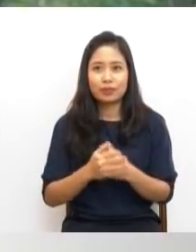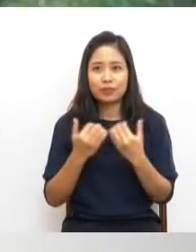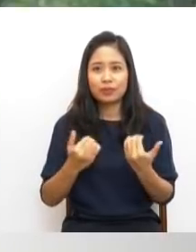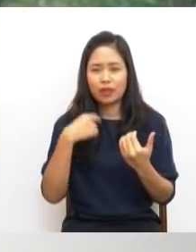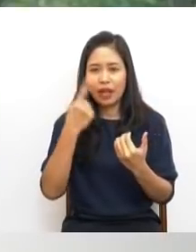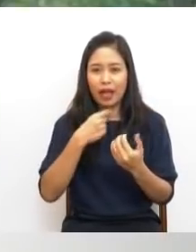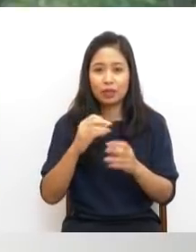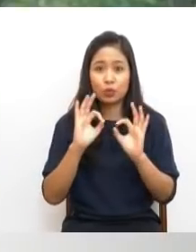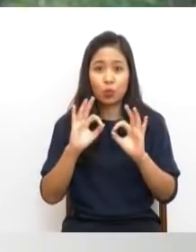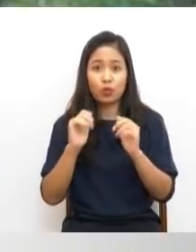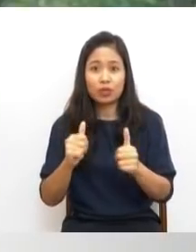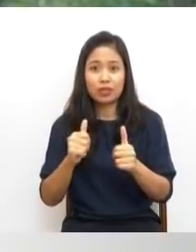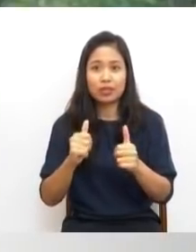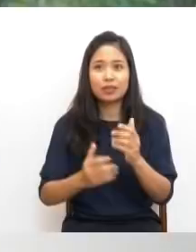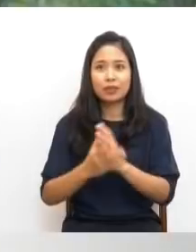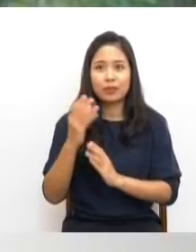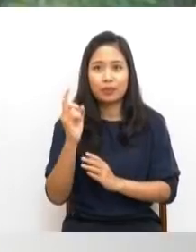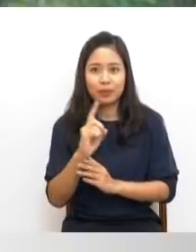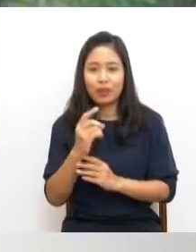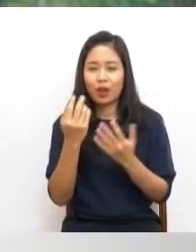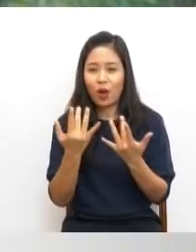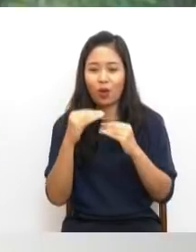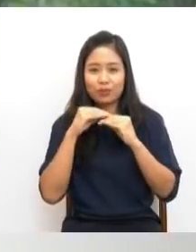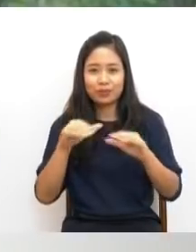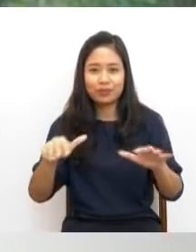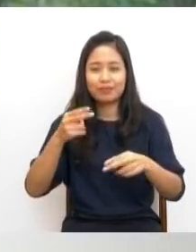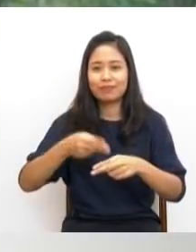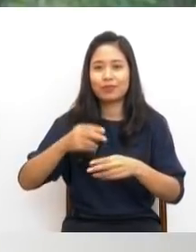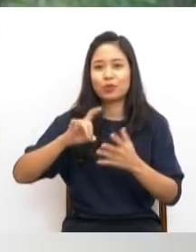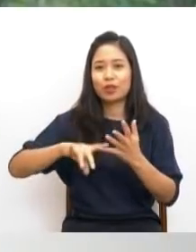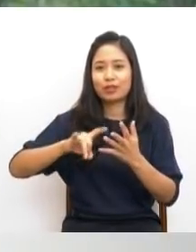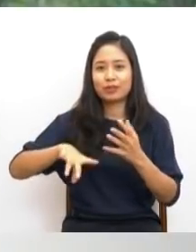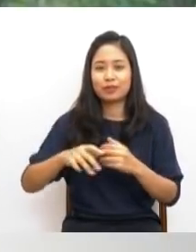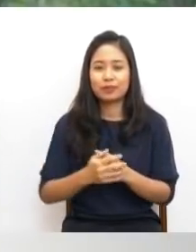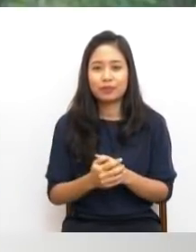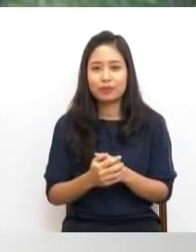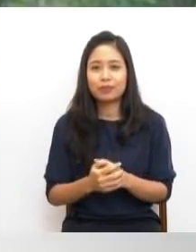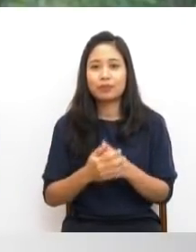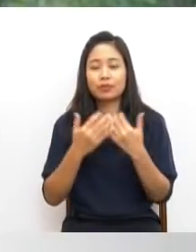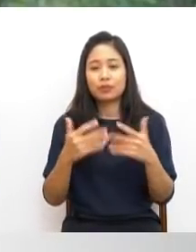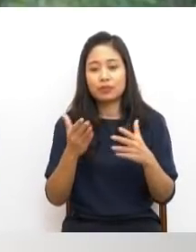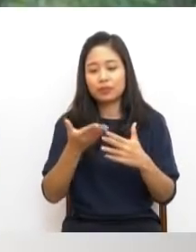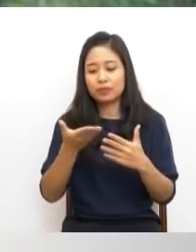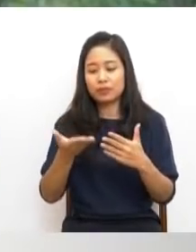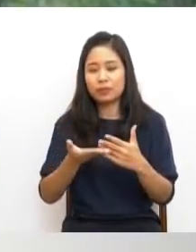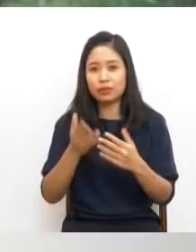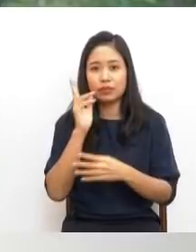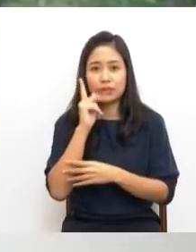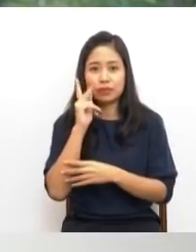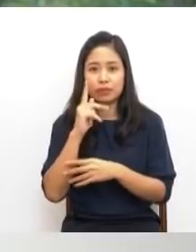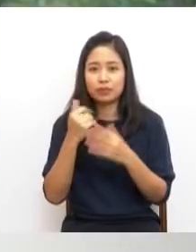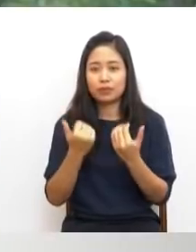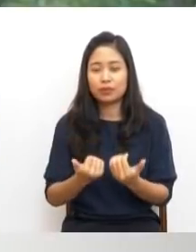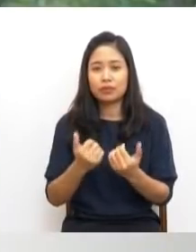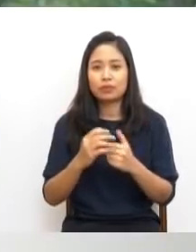ปดาห์ที่แล้วเราจะประกาศรายชื่อท่านในช่วงท้ายรายการด้วยนะคะท่านผู้ชมคะในช่วงต่อไปของรายการผู้เช้าข่าวสปท.ของเรา